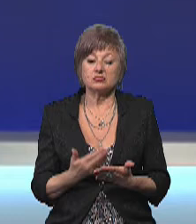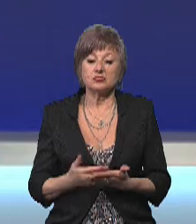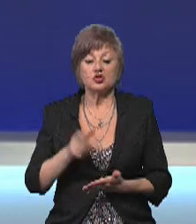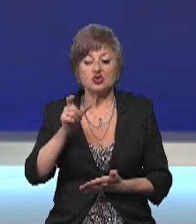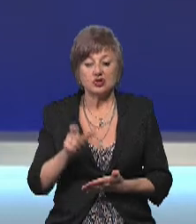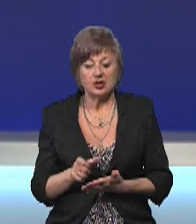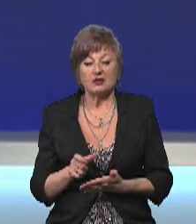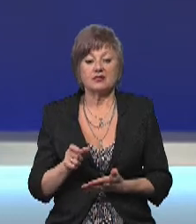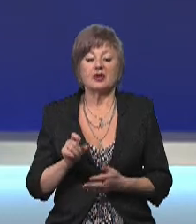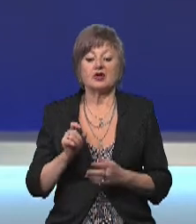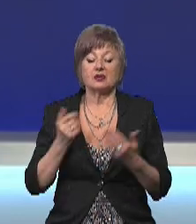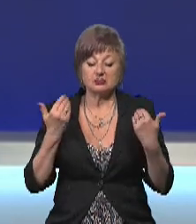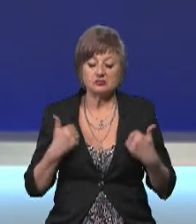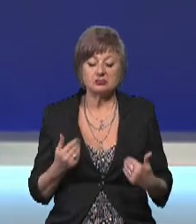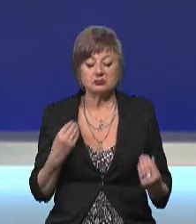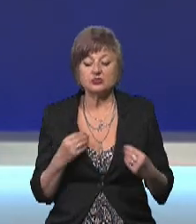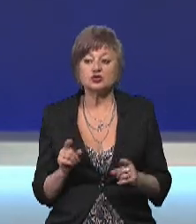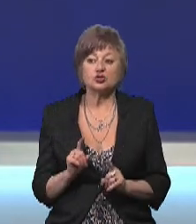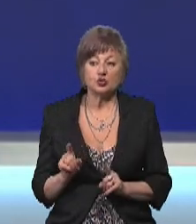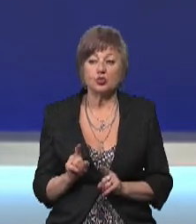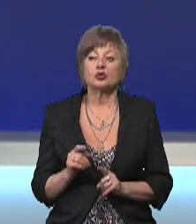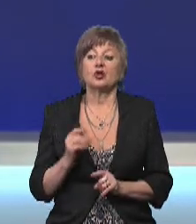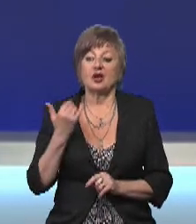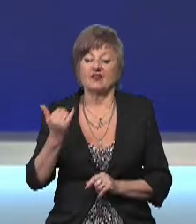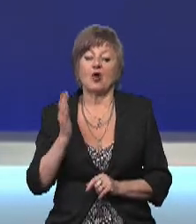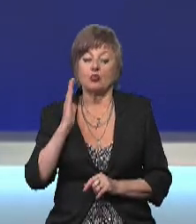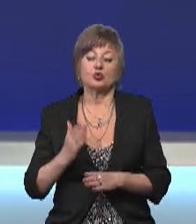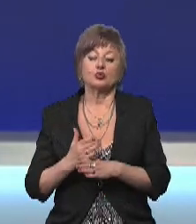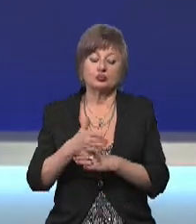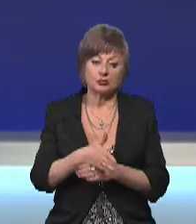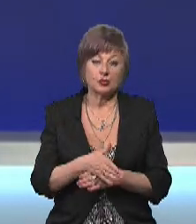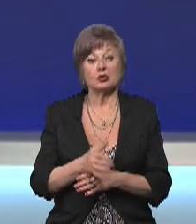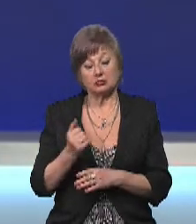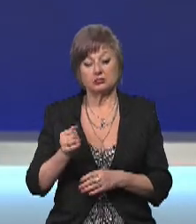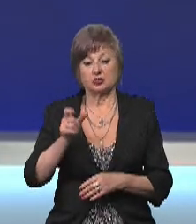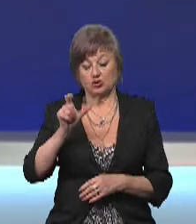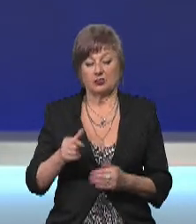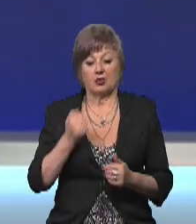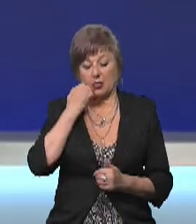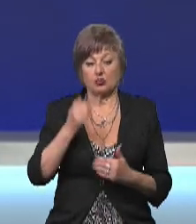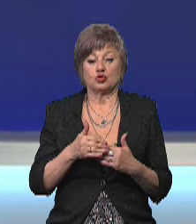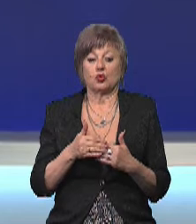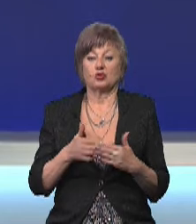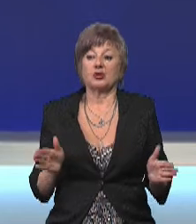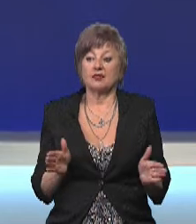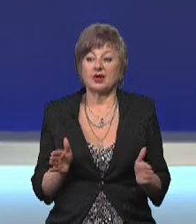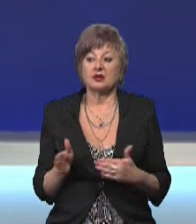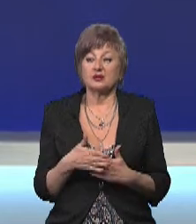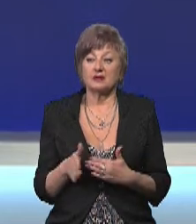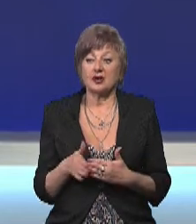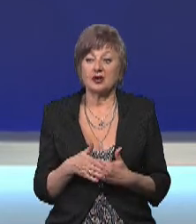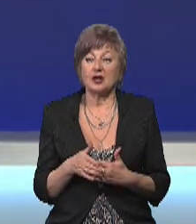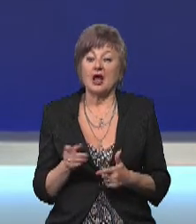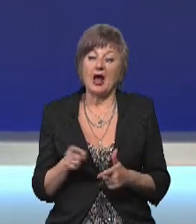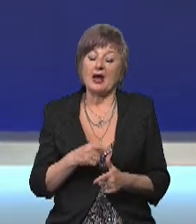человека, описывается человек, и, соответственно, его впускают в квартиру. Либо за руку берут, ведут и представляют